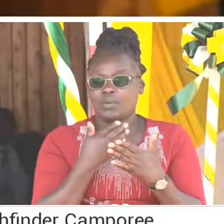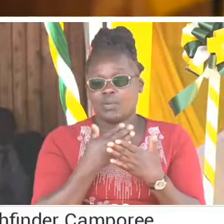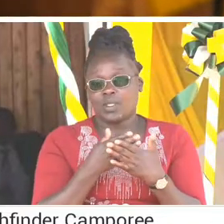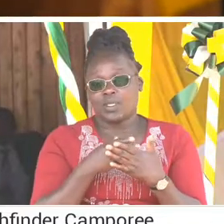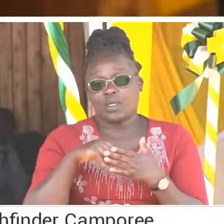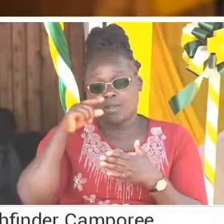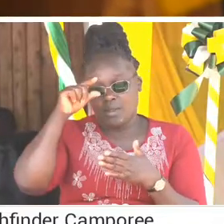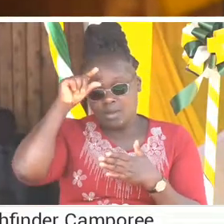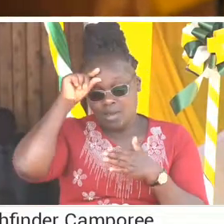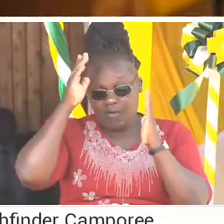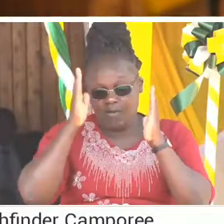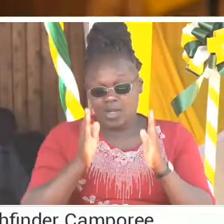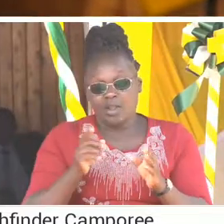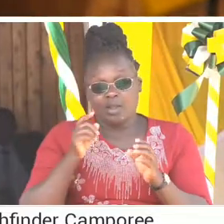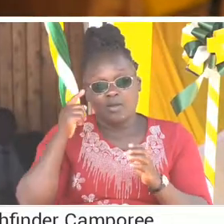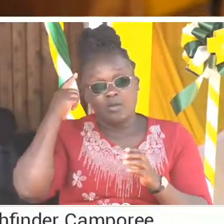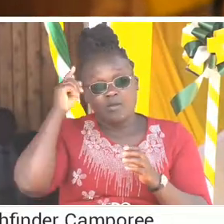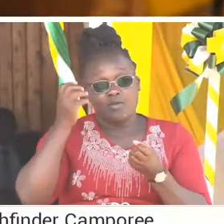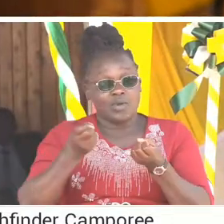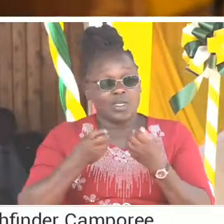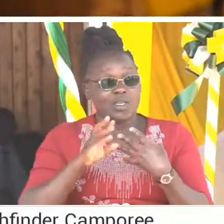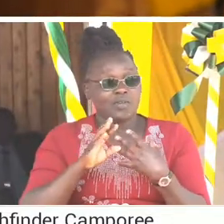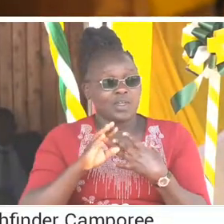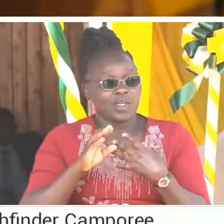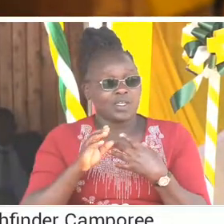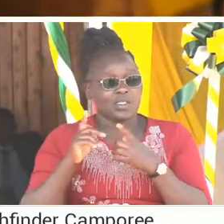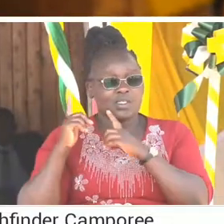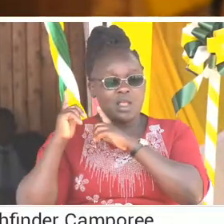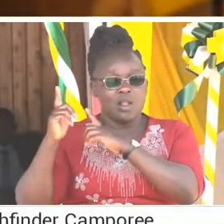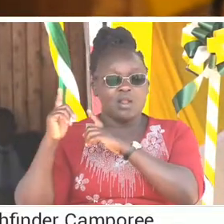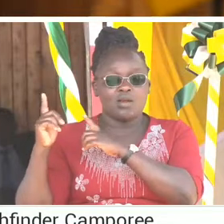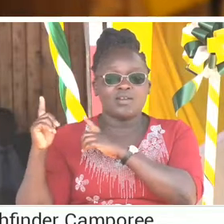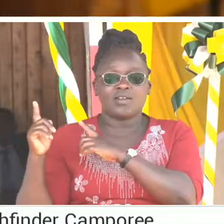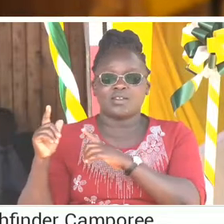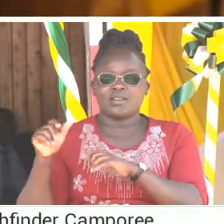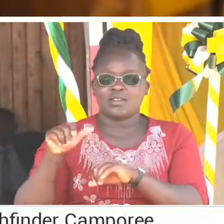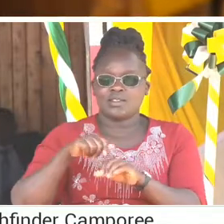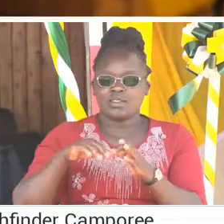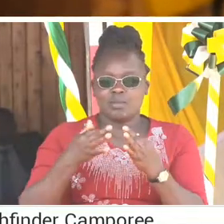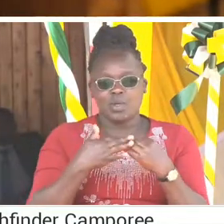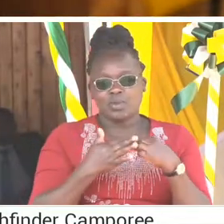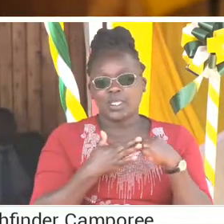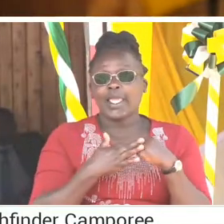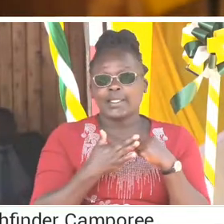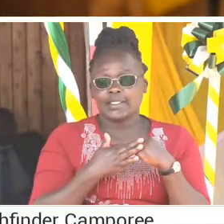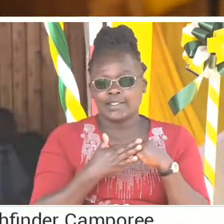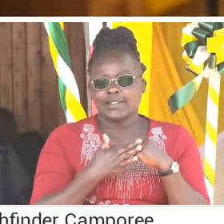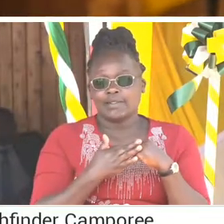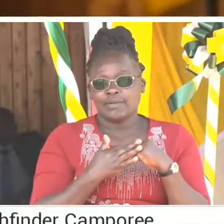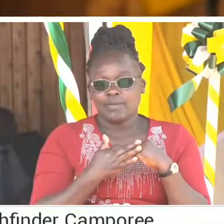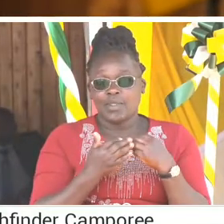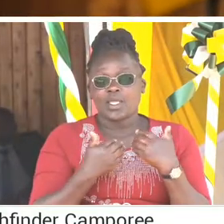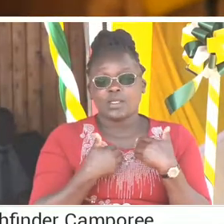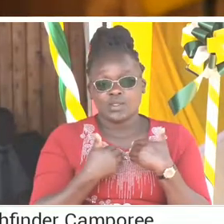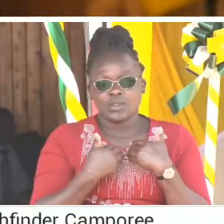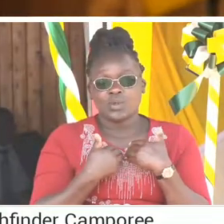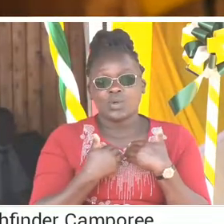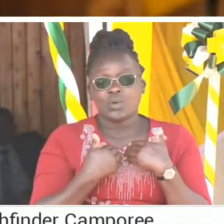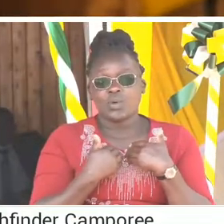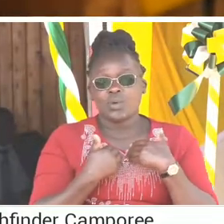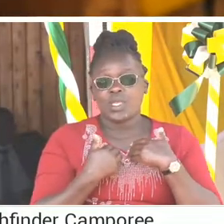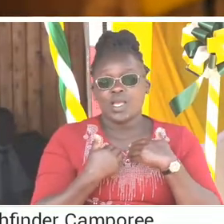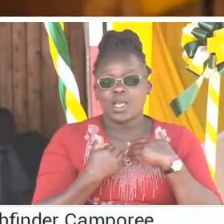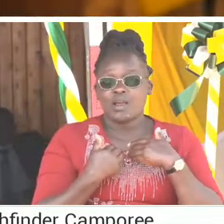8 ili tusaidie kwa maji. Na tulipoamka asubuhi kwa kweli mita yetu tumekuwa tumetumia cubic